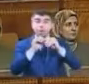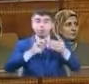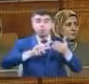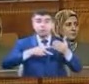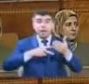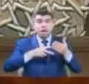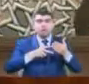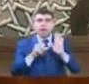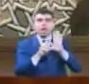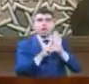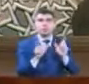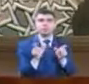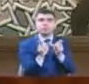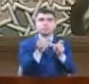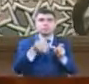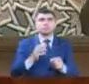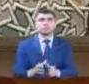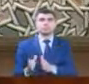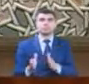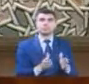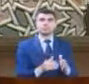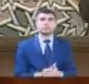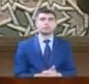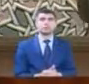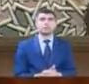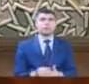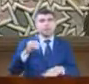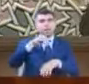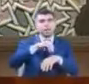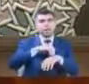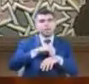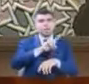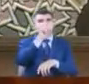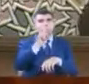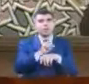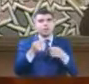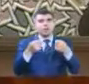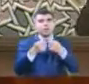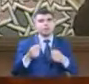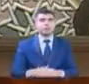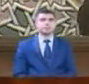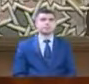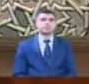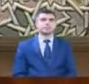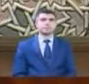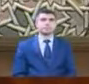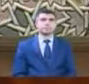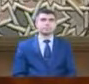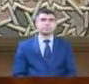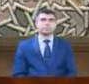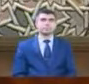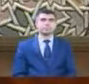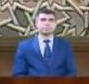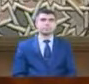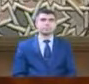الفواتير شكرا سيد الوزير شكرا سيد النائب هل هناك من تعقيب آخر تفضلوا سيد النائب المحترم عن